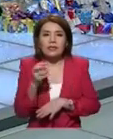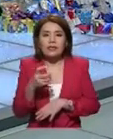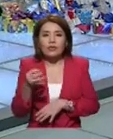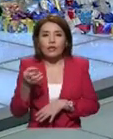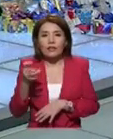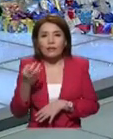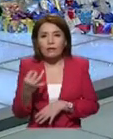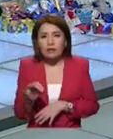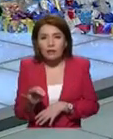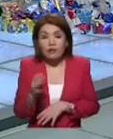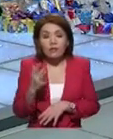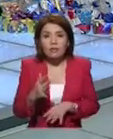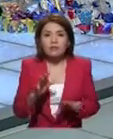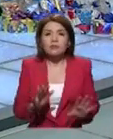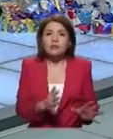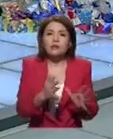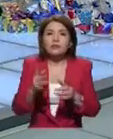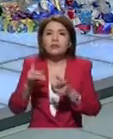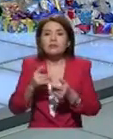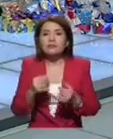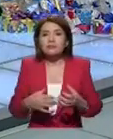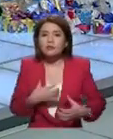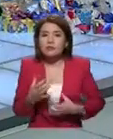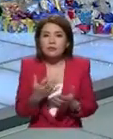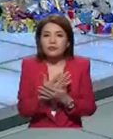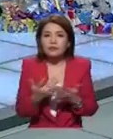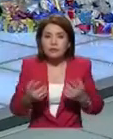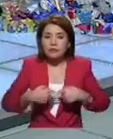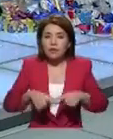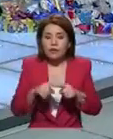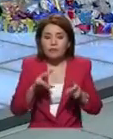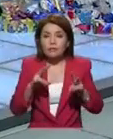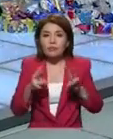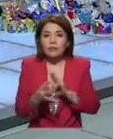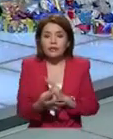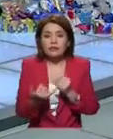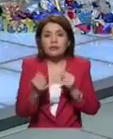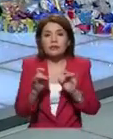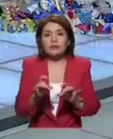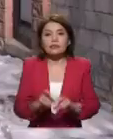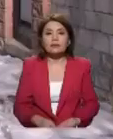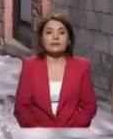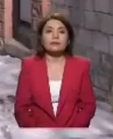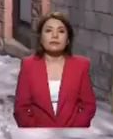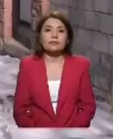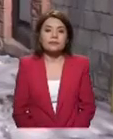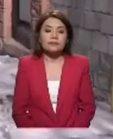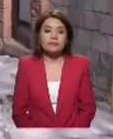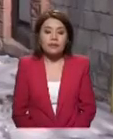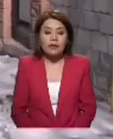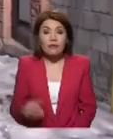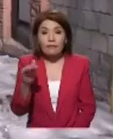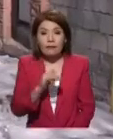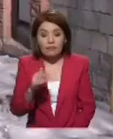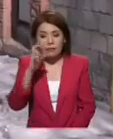Салтанат Нукеновой. Какие происшествия потрясли страну и создали общественный резонанс, смотрите в следующем материале. В феврале на